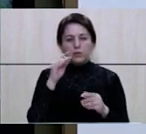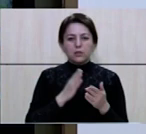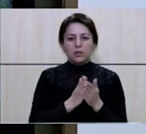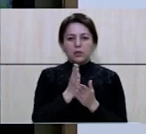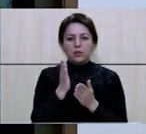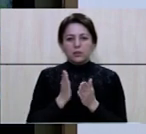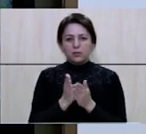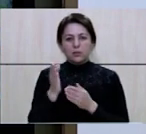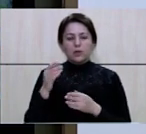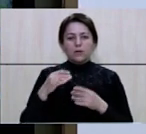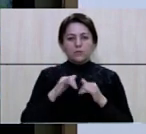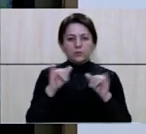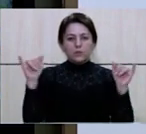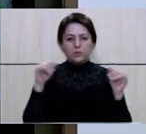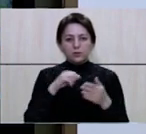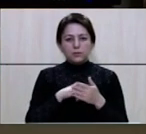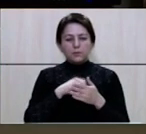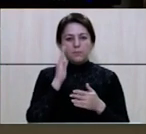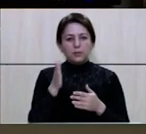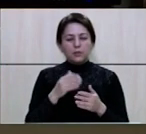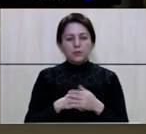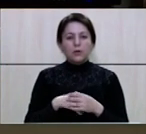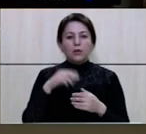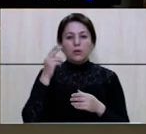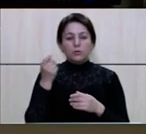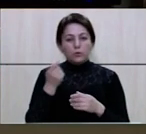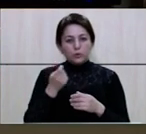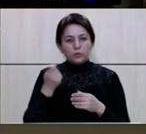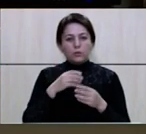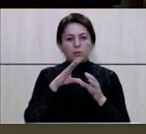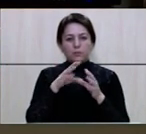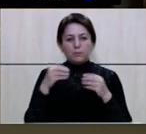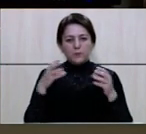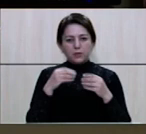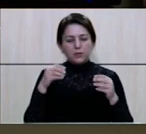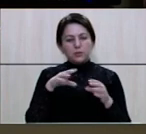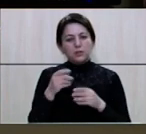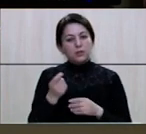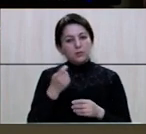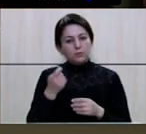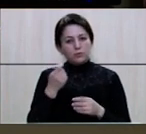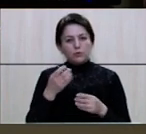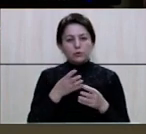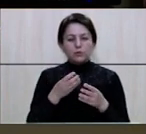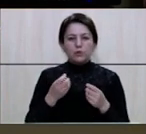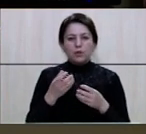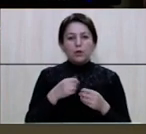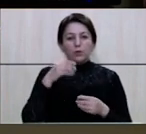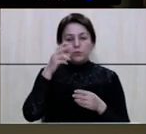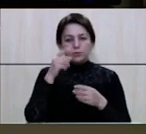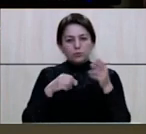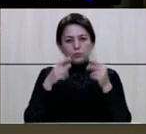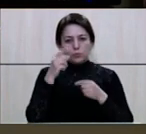rivojlanishiga sabab bo'ladi. Donchilik, paxtachilik, bug'doychilik, sut go'sht